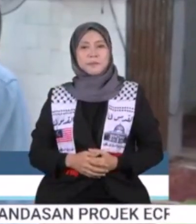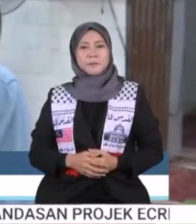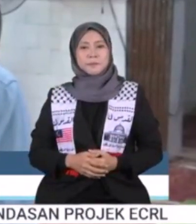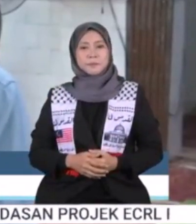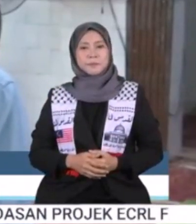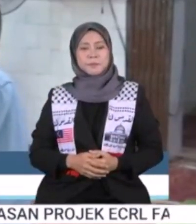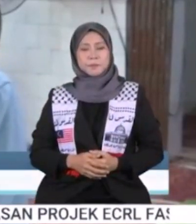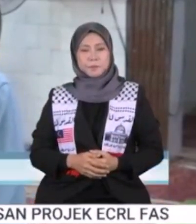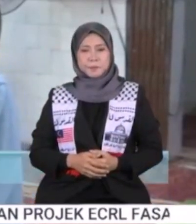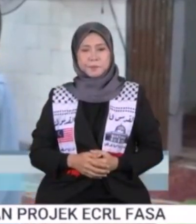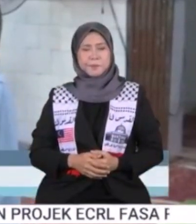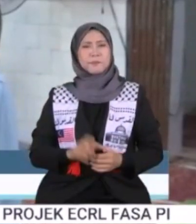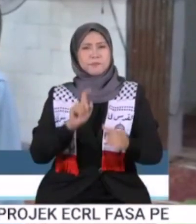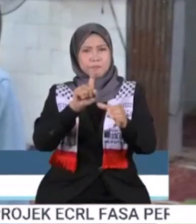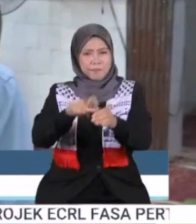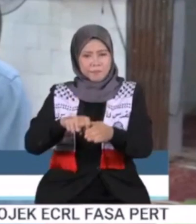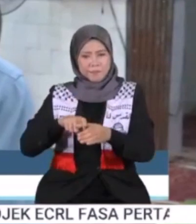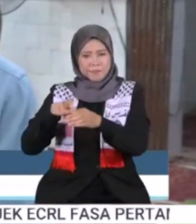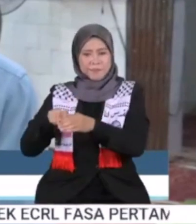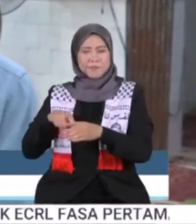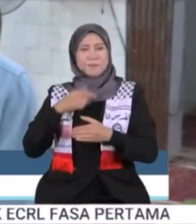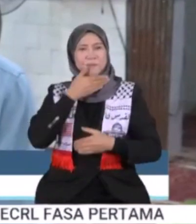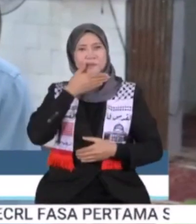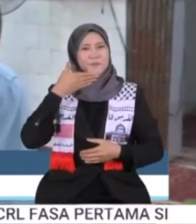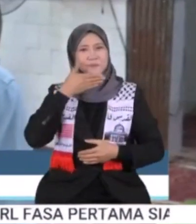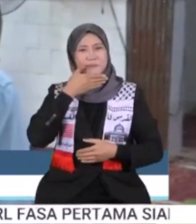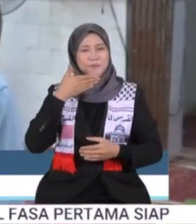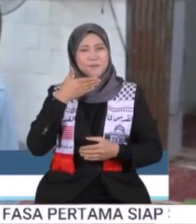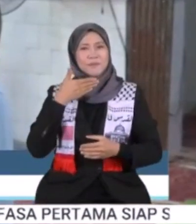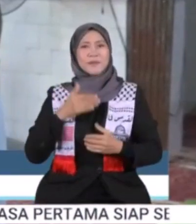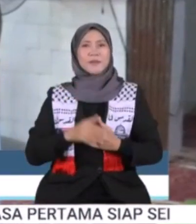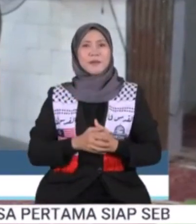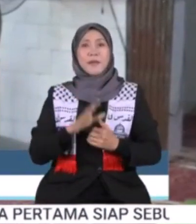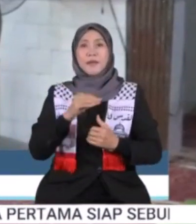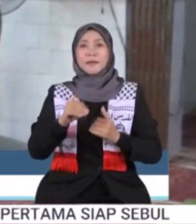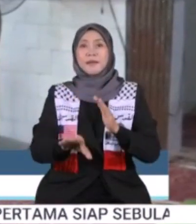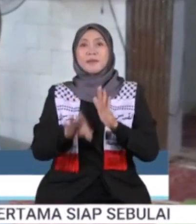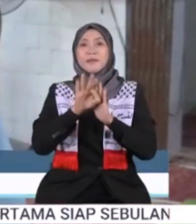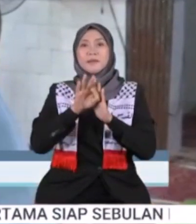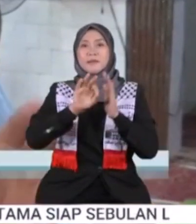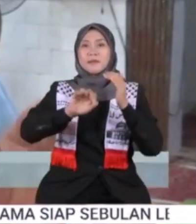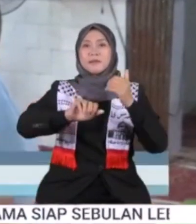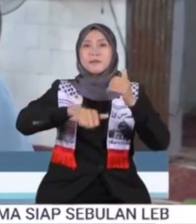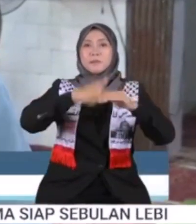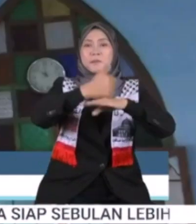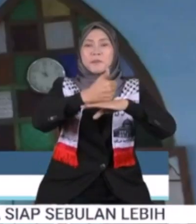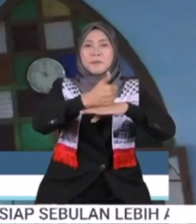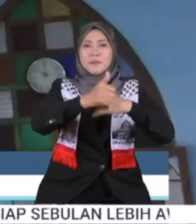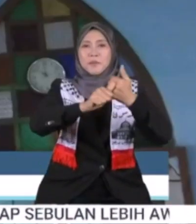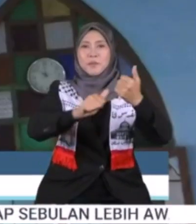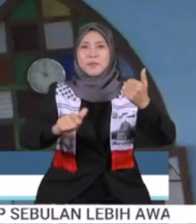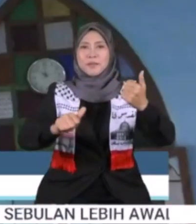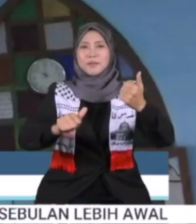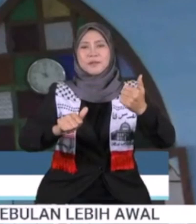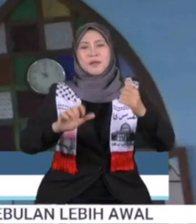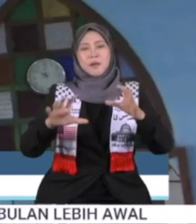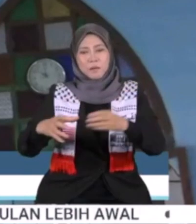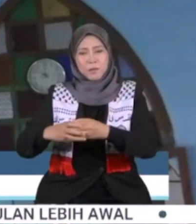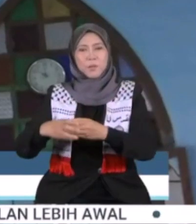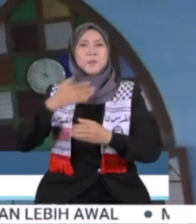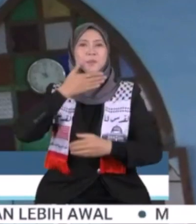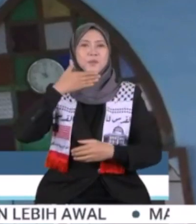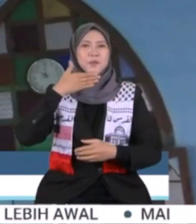Memang kita melibatkan belia. Sebagai contoh, kita lantik jawatankuasa kita terdiri daripada anak-anak muda